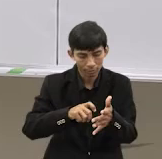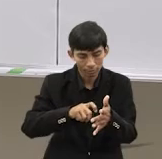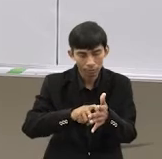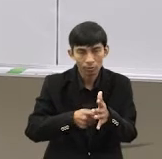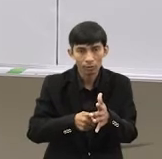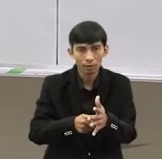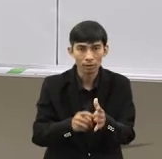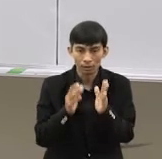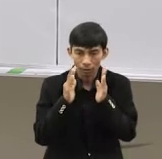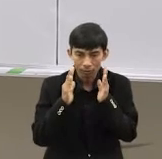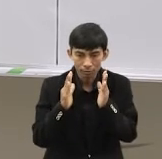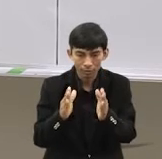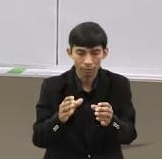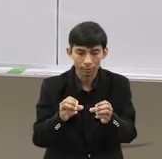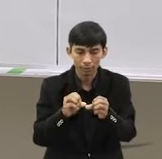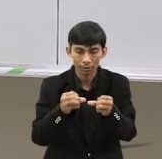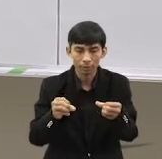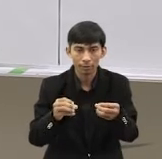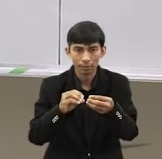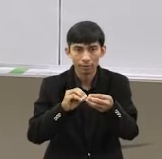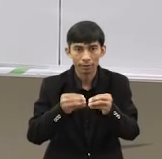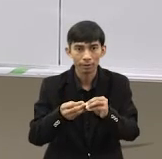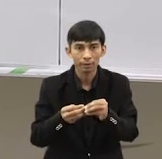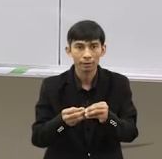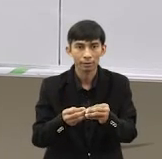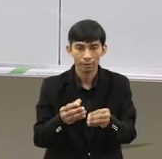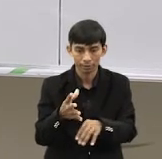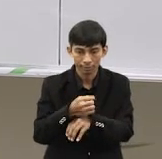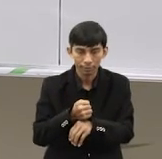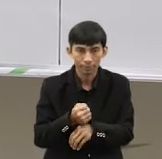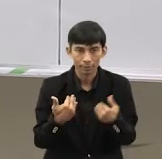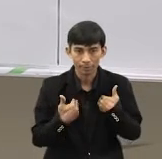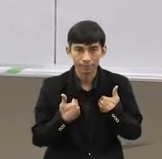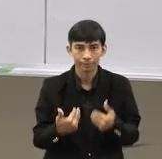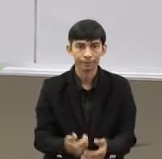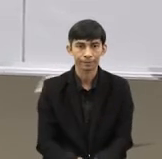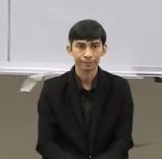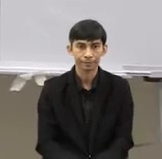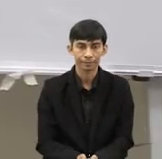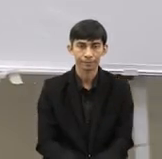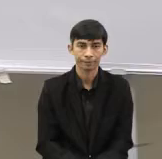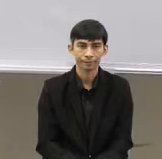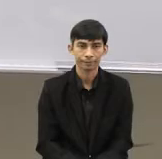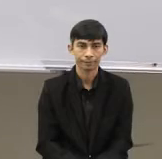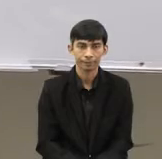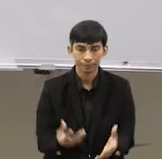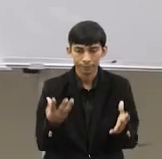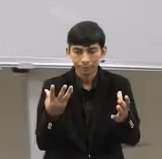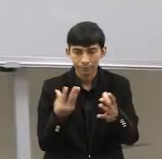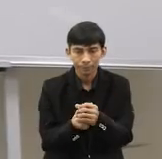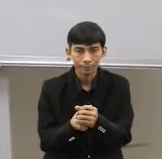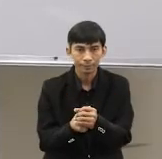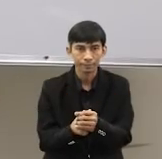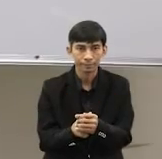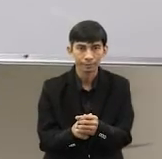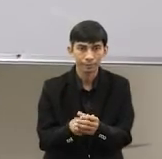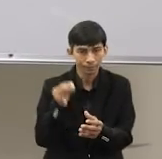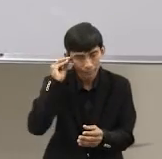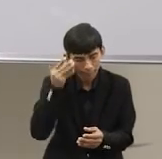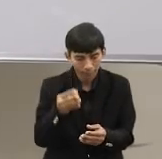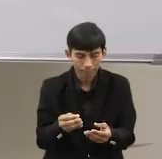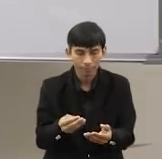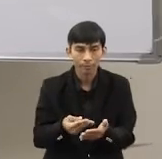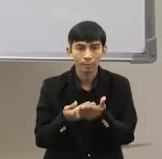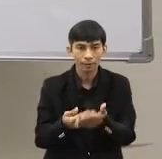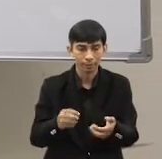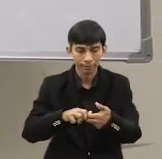từ nâng là bạc lấy đá dương bàn một chà ọc cùn chất sử dụng một bình đang bay bằng